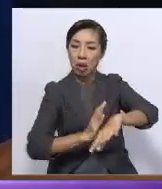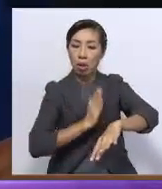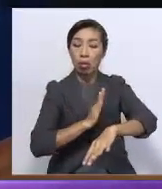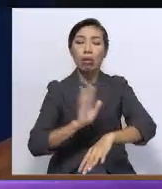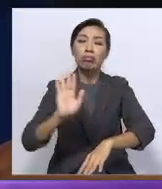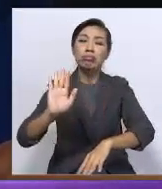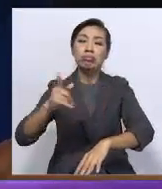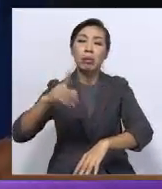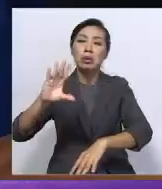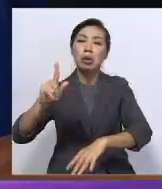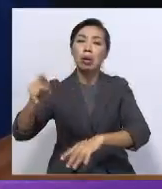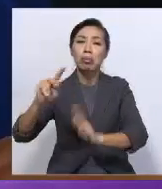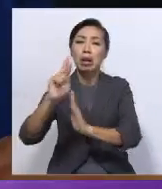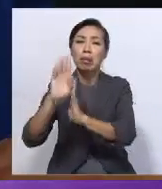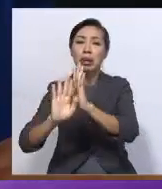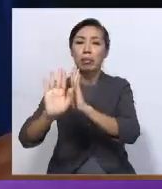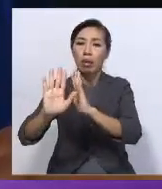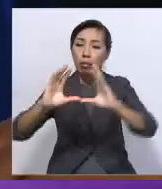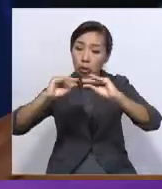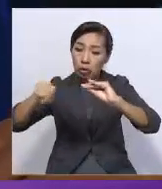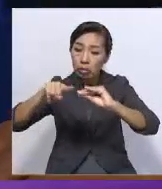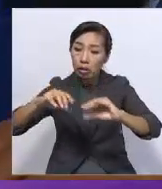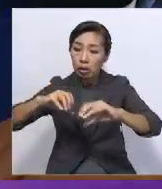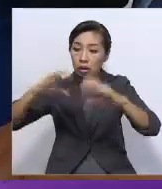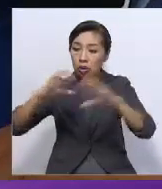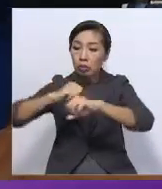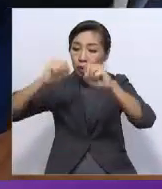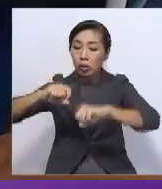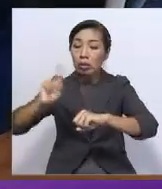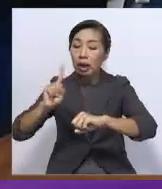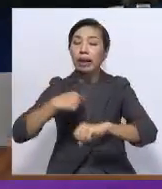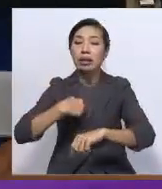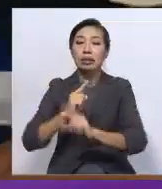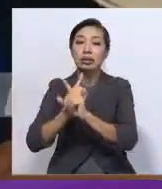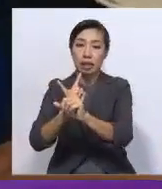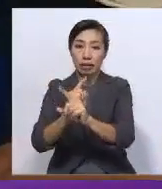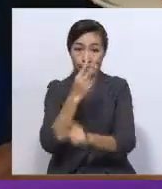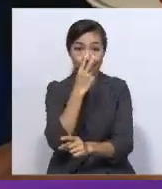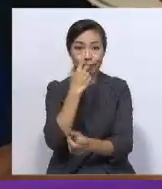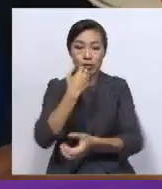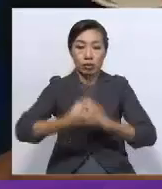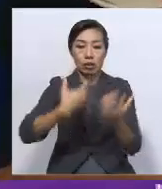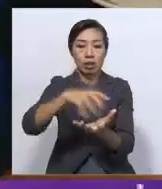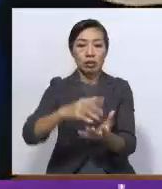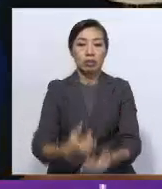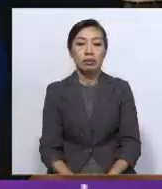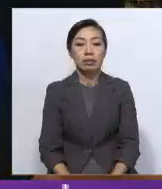กรรมการก็ต้องประชุมกันซึ่งหากที่ประชุมว่ายังไงก็ต้องว่าไปตามนั้นค่ะไปฟังเสียงพลเอกประวิตรค่ะ